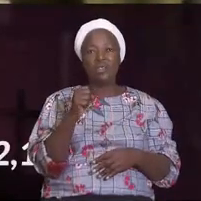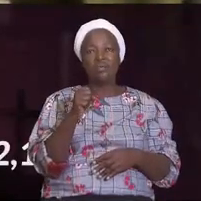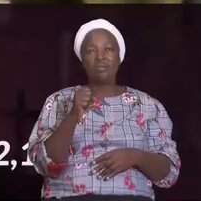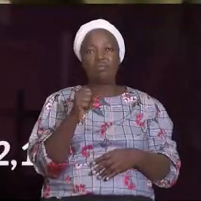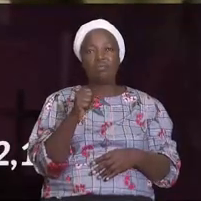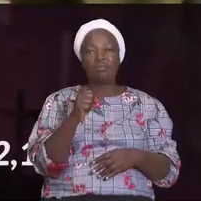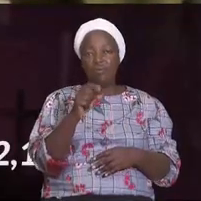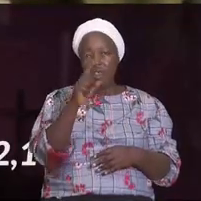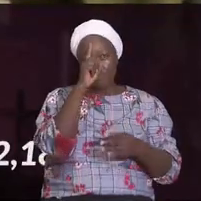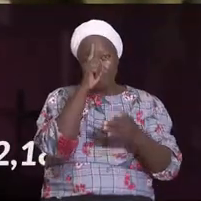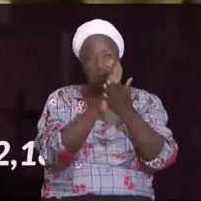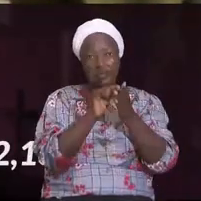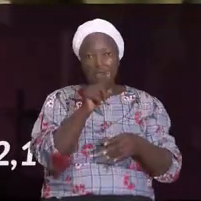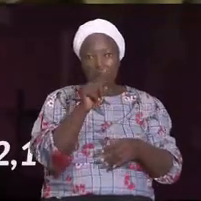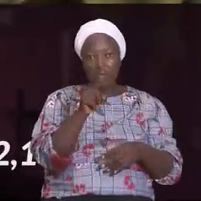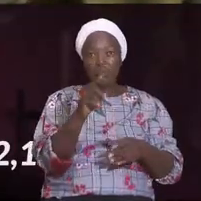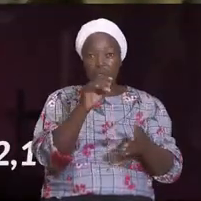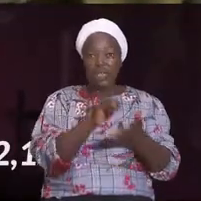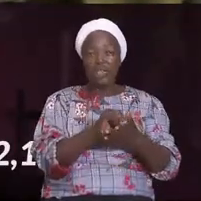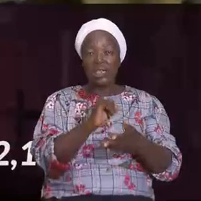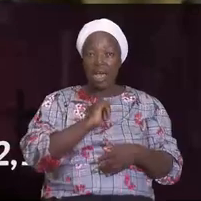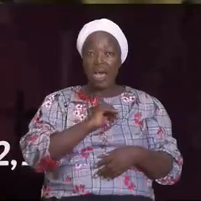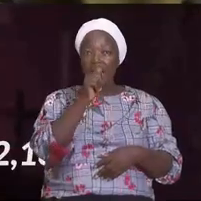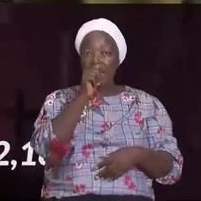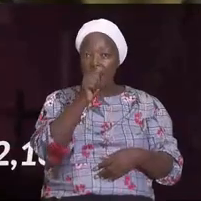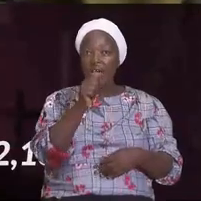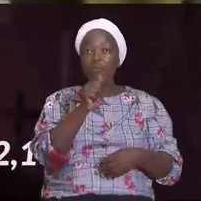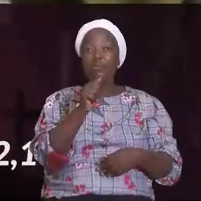chapitre 14, verset 10.